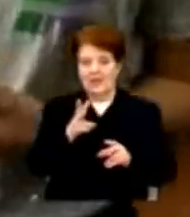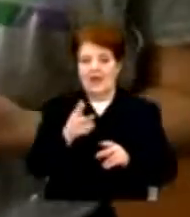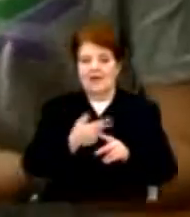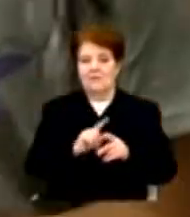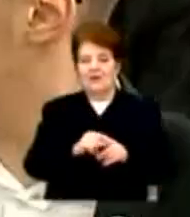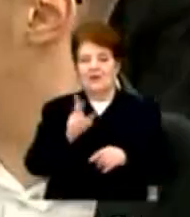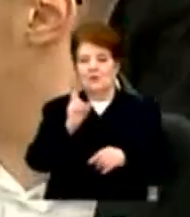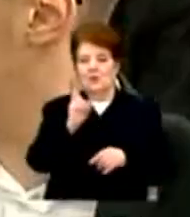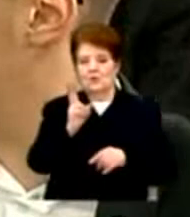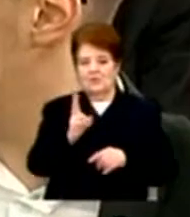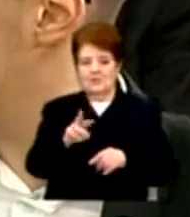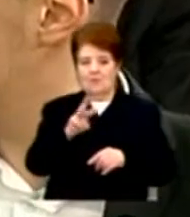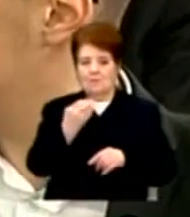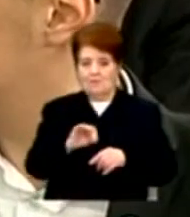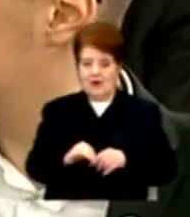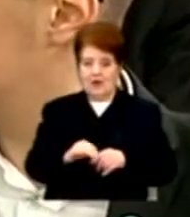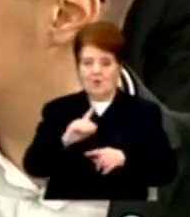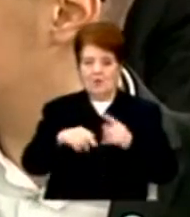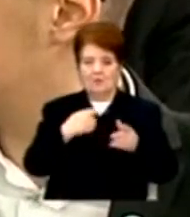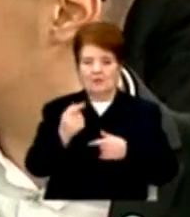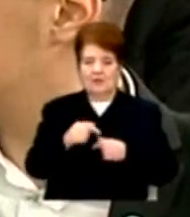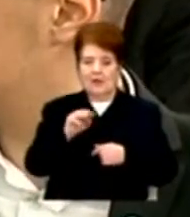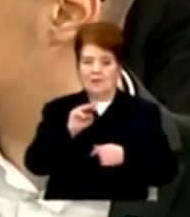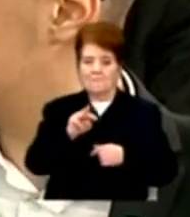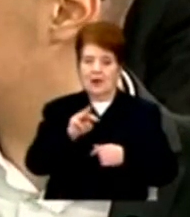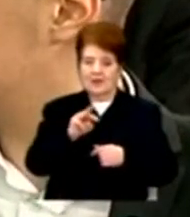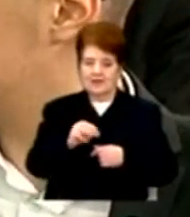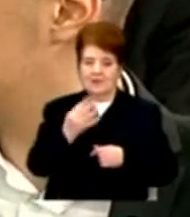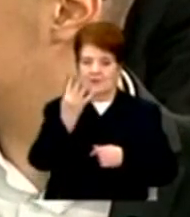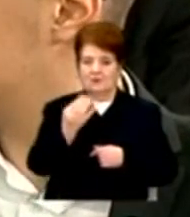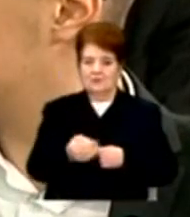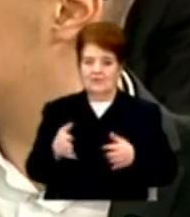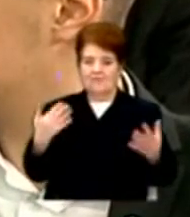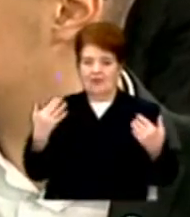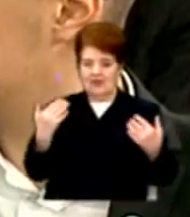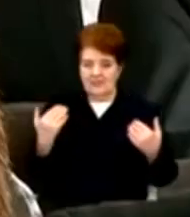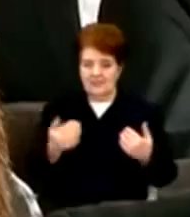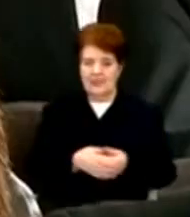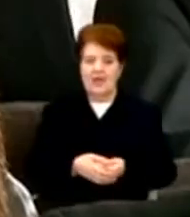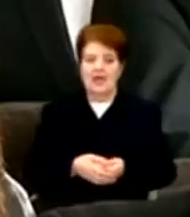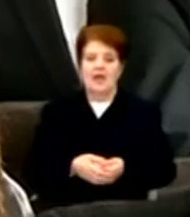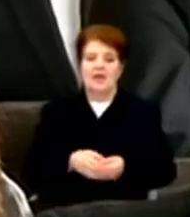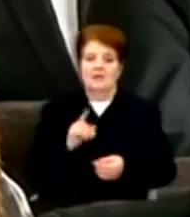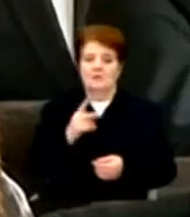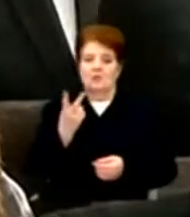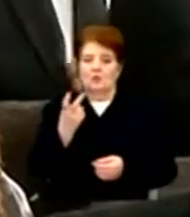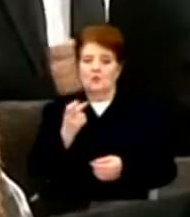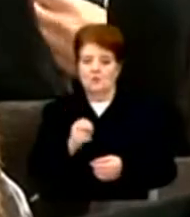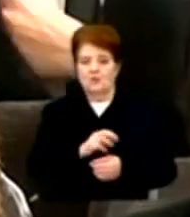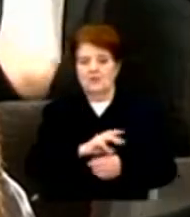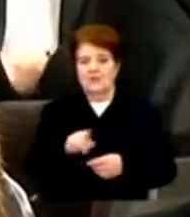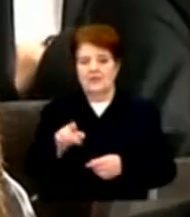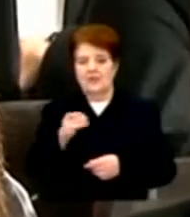20 mai. Copiii vor avea următoarea vacanță în luna martie, timp de doar 4 zile. În cele peste 1200 de instituții de învățământ